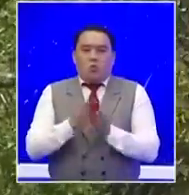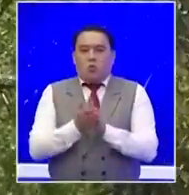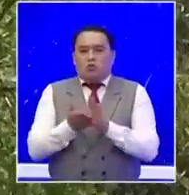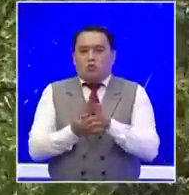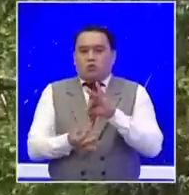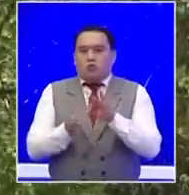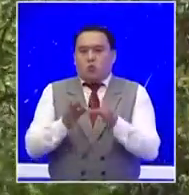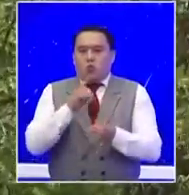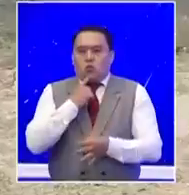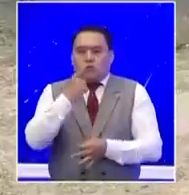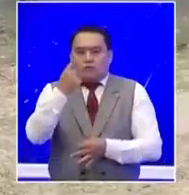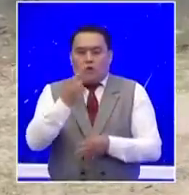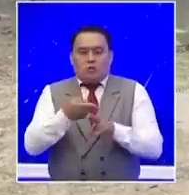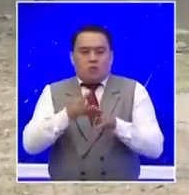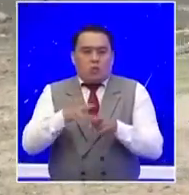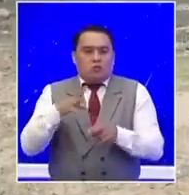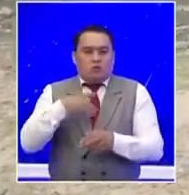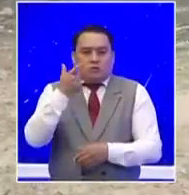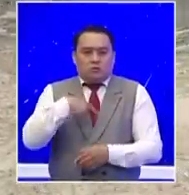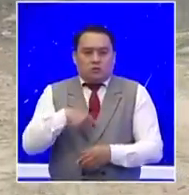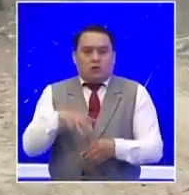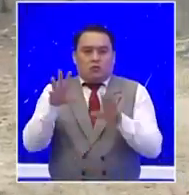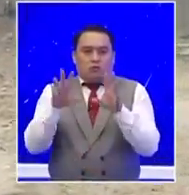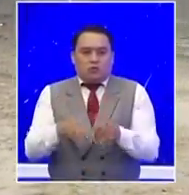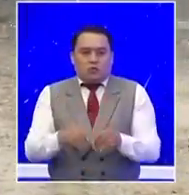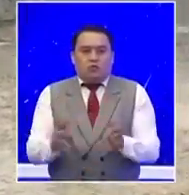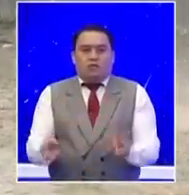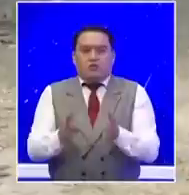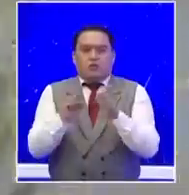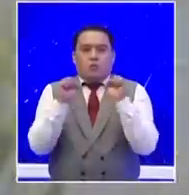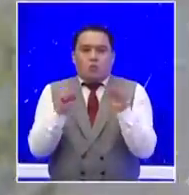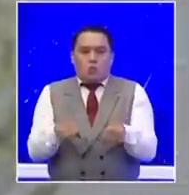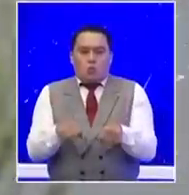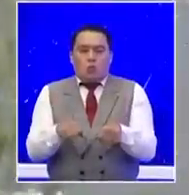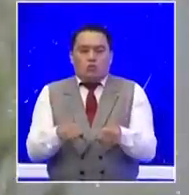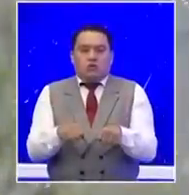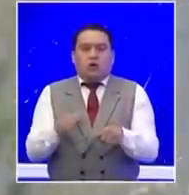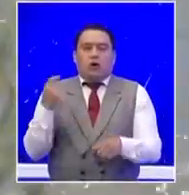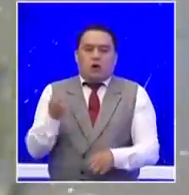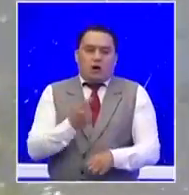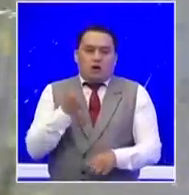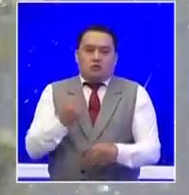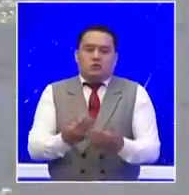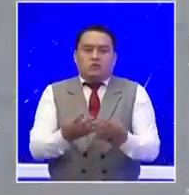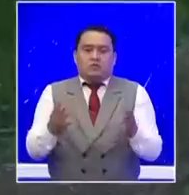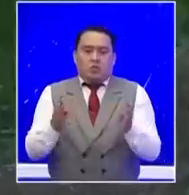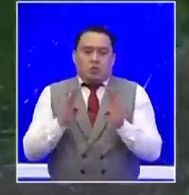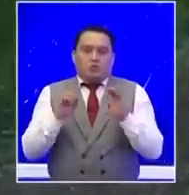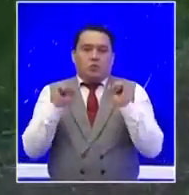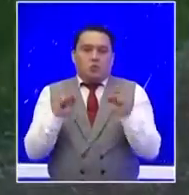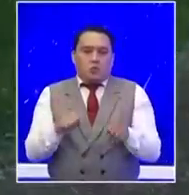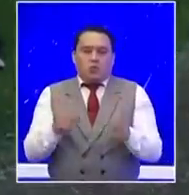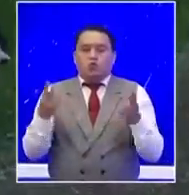условиях труднодоступной местности. Они могут самостоятельно потушить небольшое возгорание, отсечь огонь от фермерских хозяйств или лесных массивов и